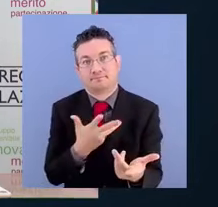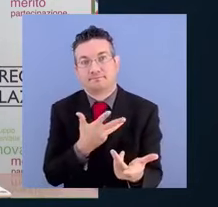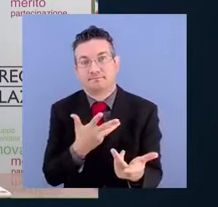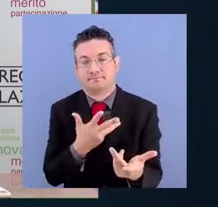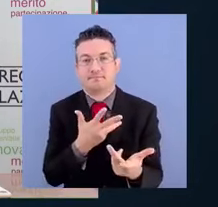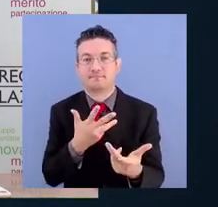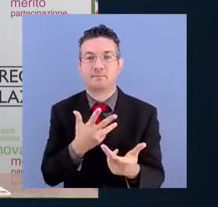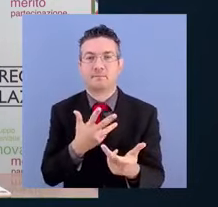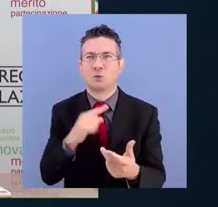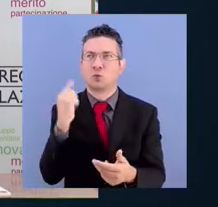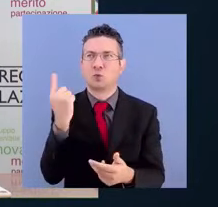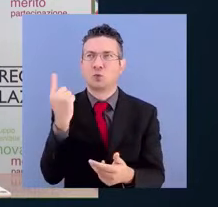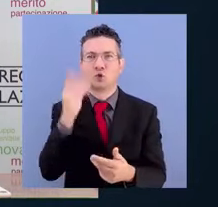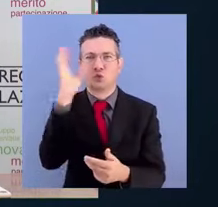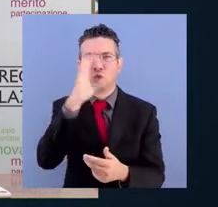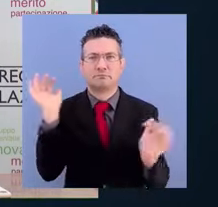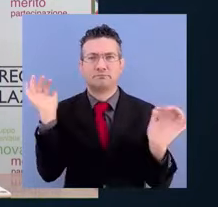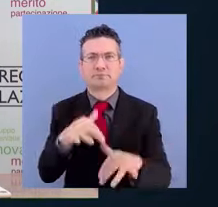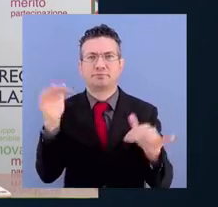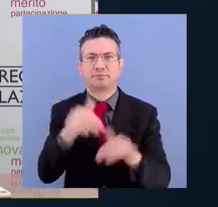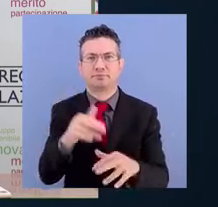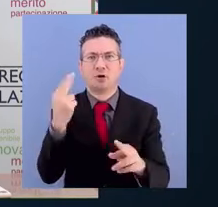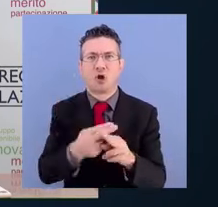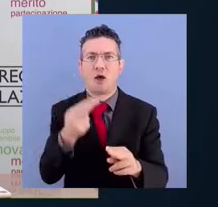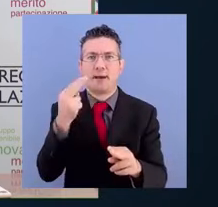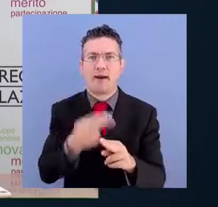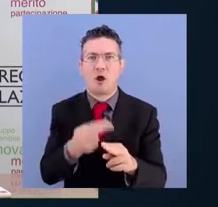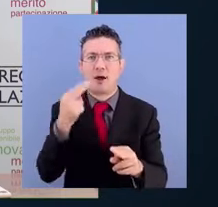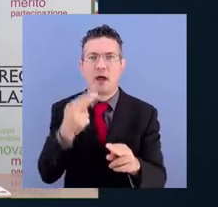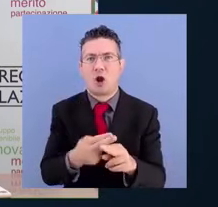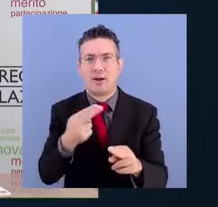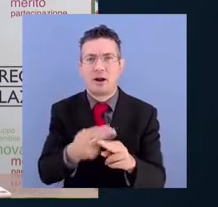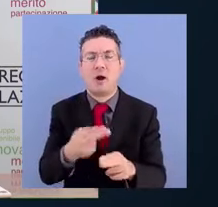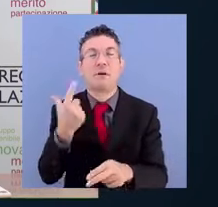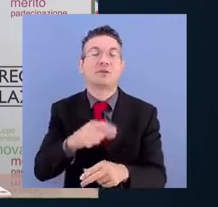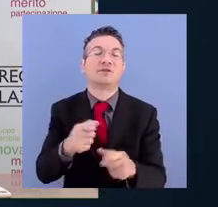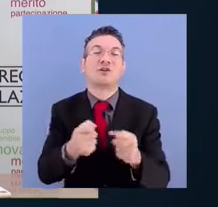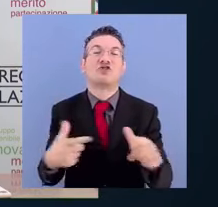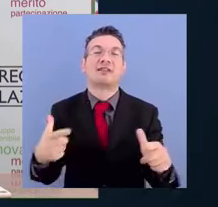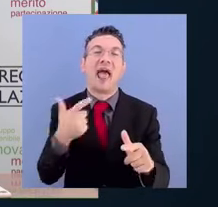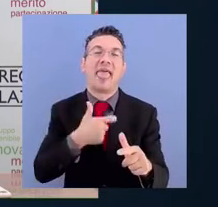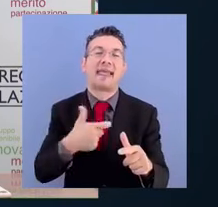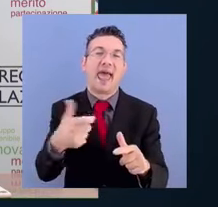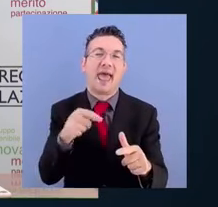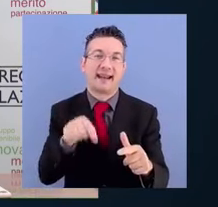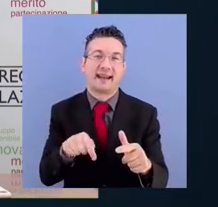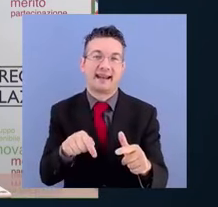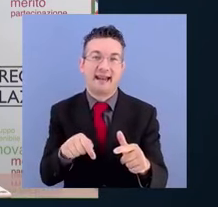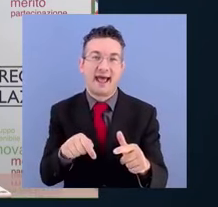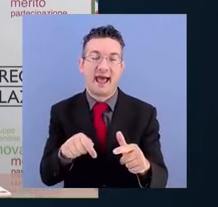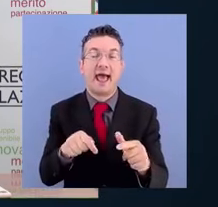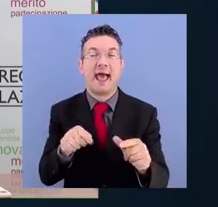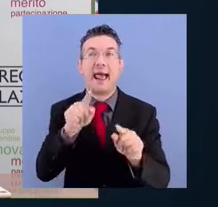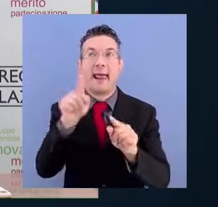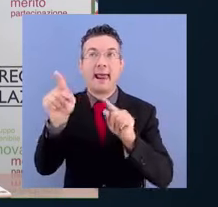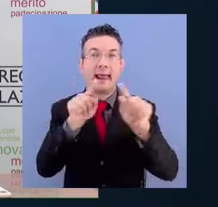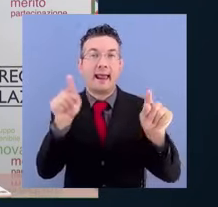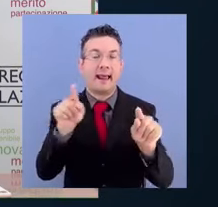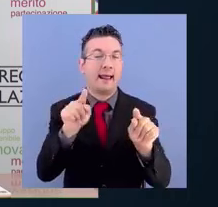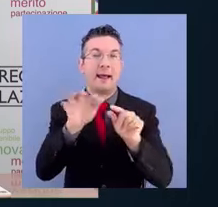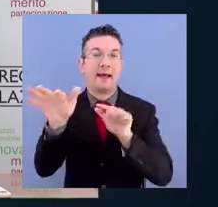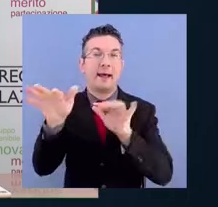no di quella che è la città eterna e dall'altra parte ci accomuna anche la sfida di mettere in